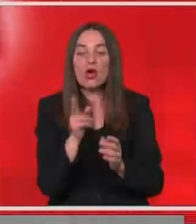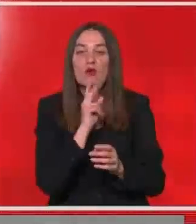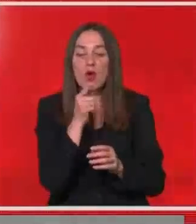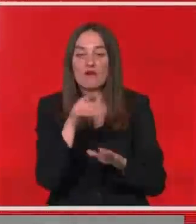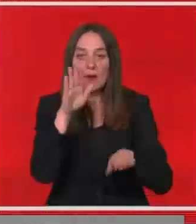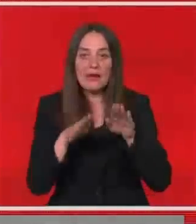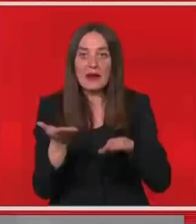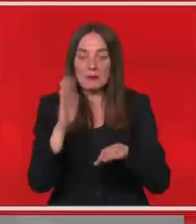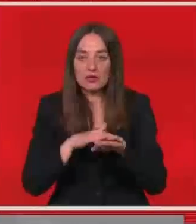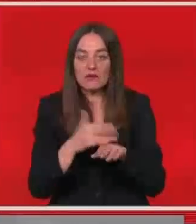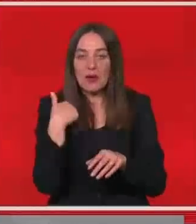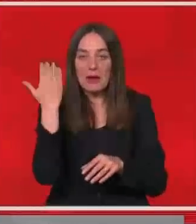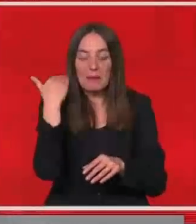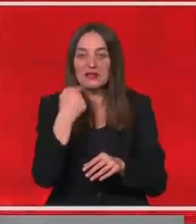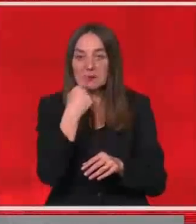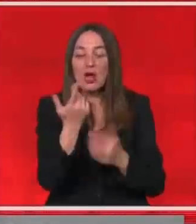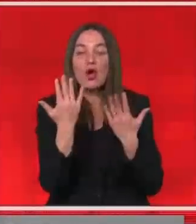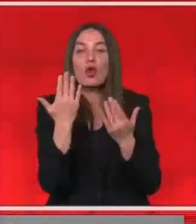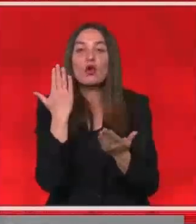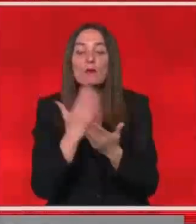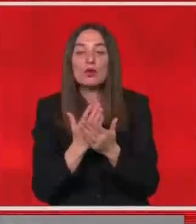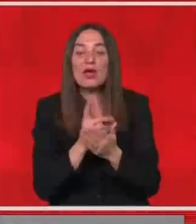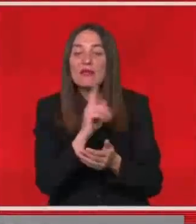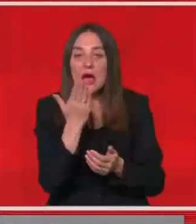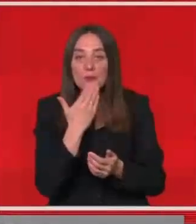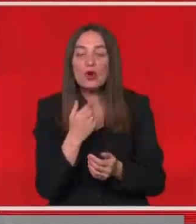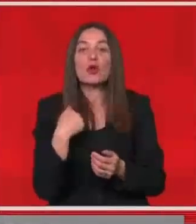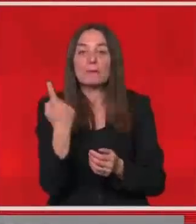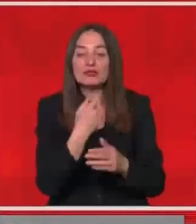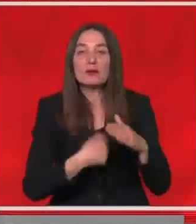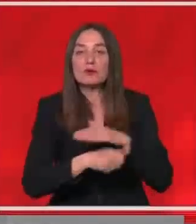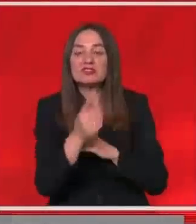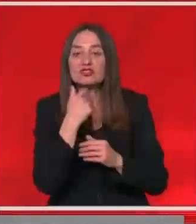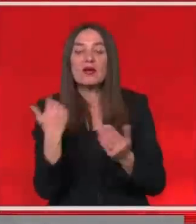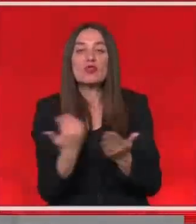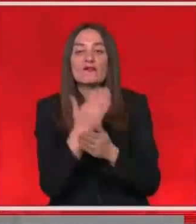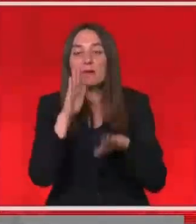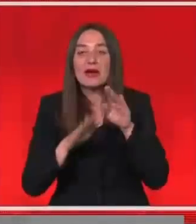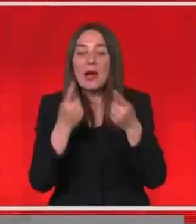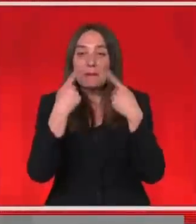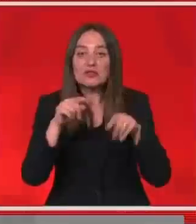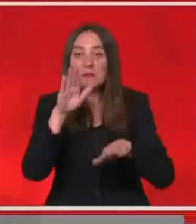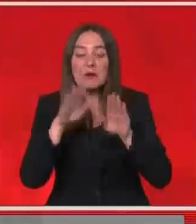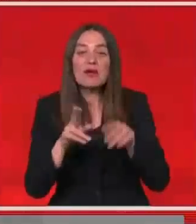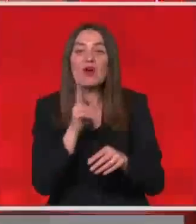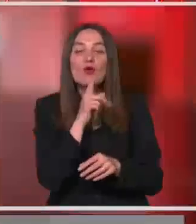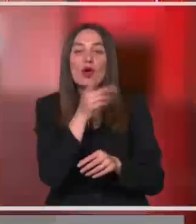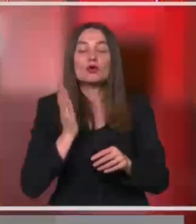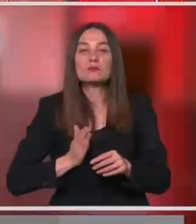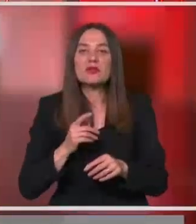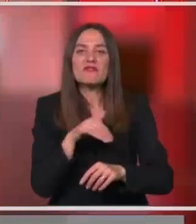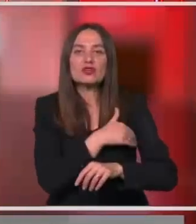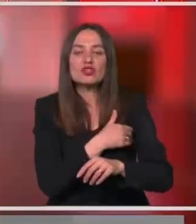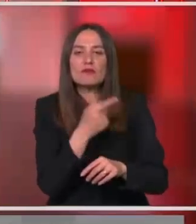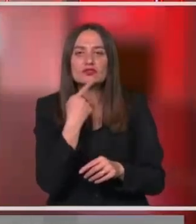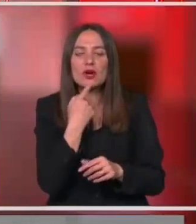mere pokrivaju. I malo pre sam i rekao, ukoliko bude neophodno, mi ćemo izaći i sa novim merama, pogotovo merama o kojima i gospodin Đinović rekao,